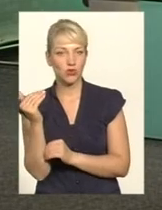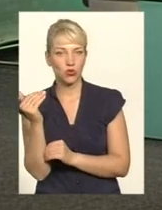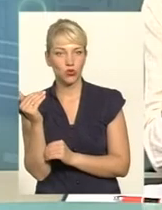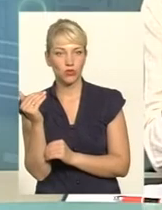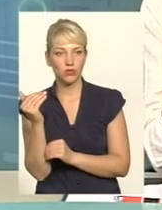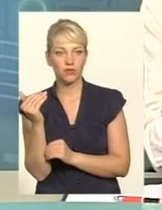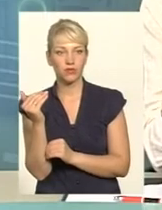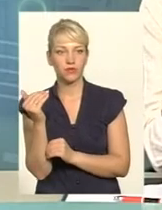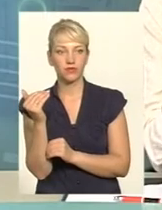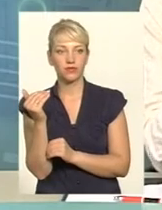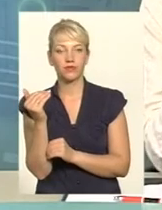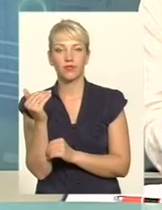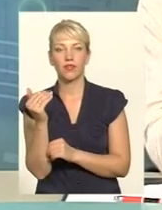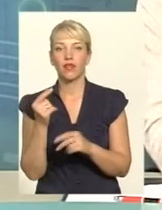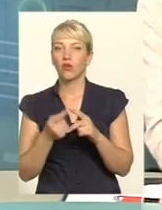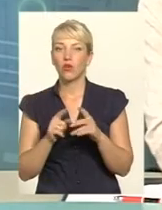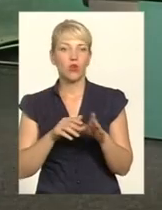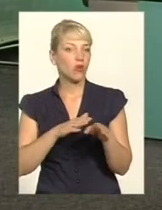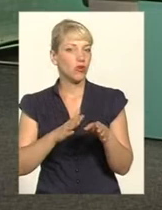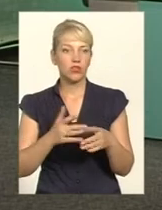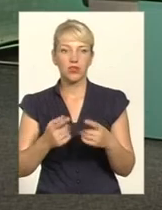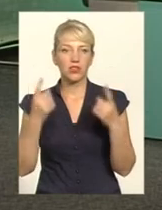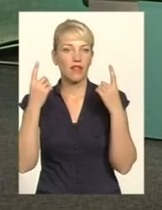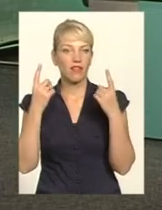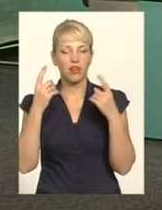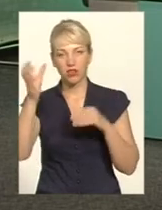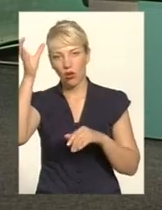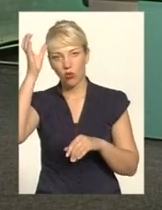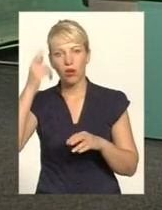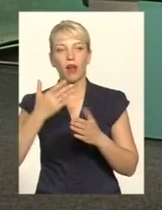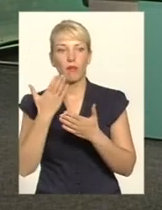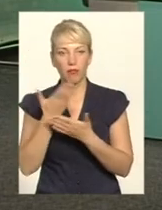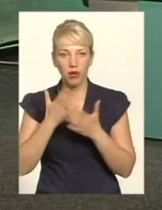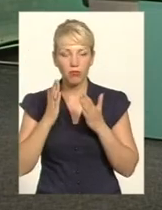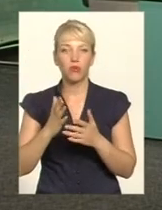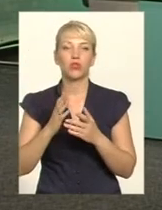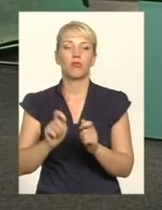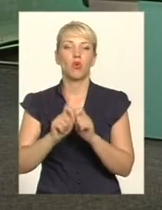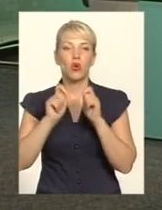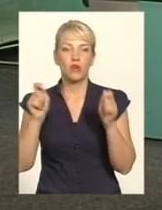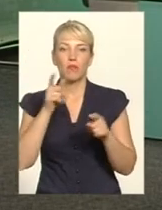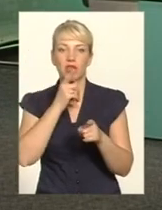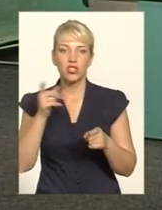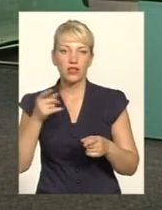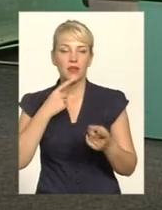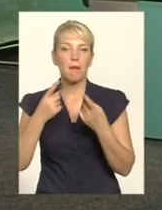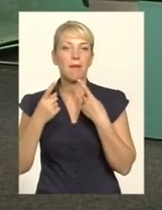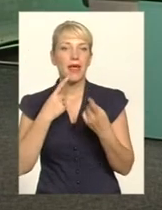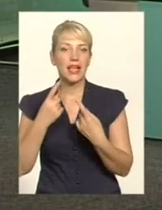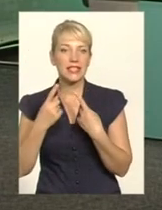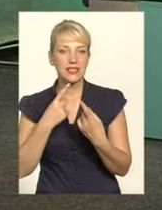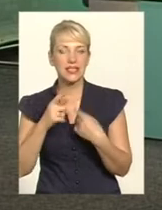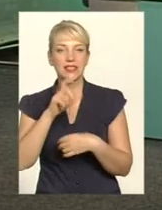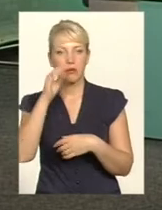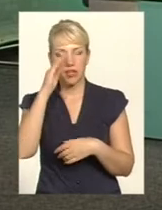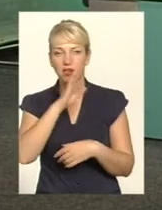дитиною? Це ціла наука. Да. Ми її будемо розкривати під час бесід, які будемо проводити з батьками. Але